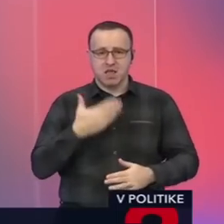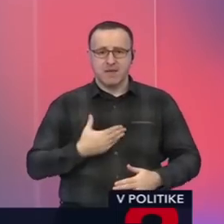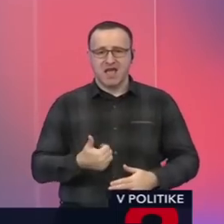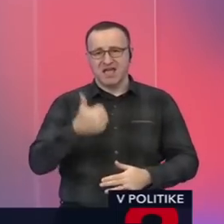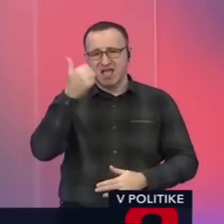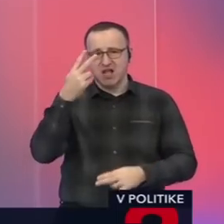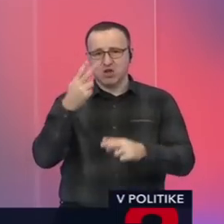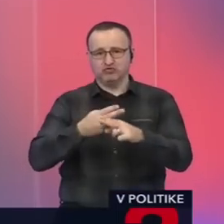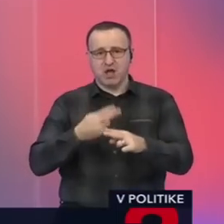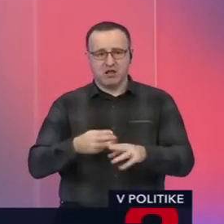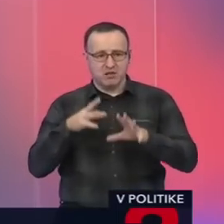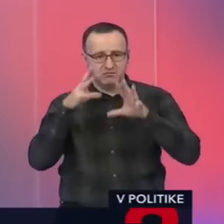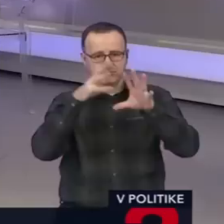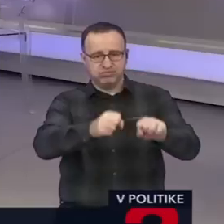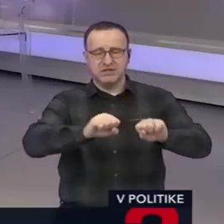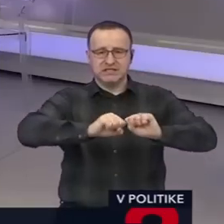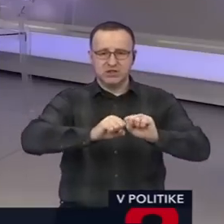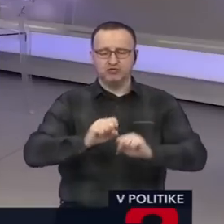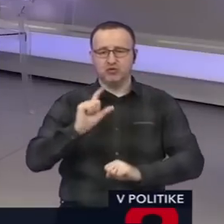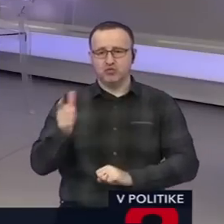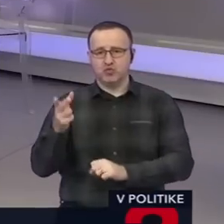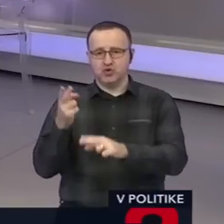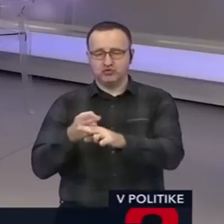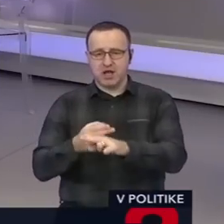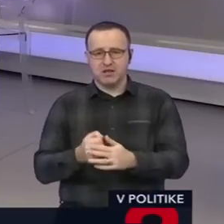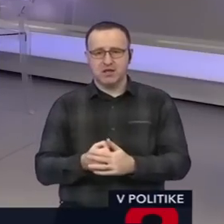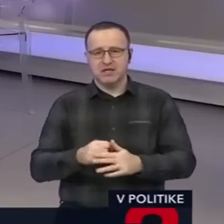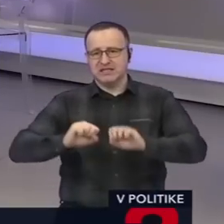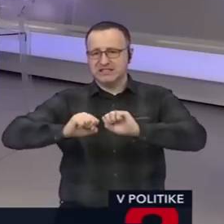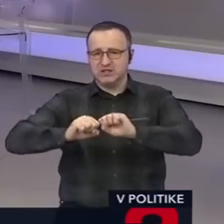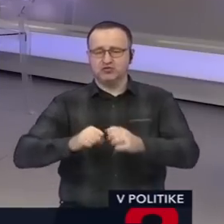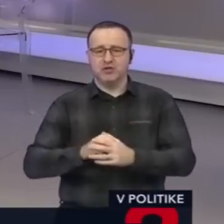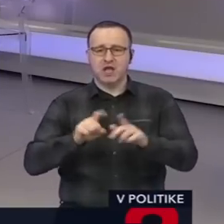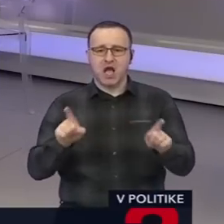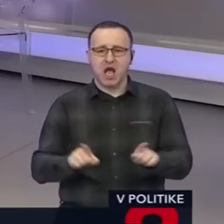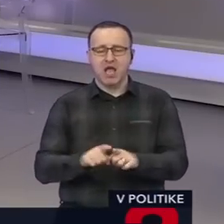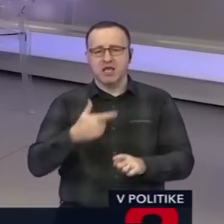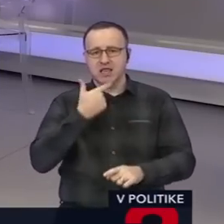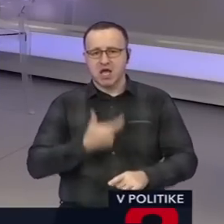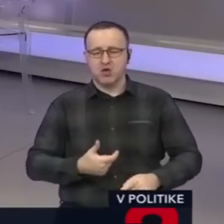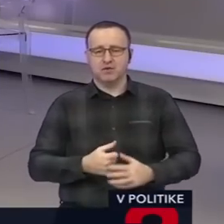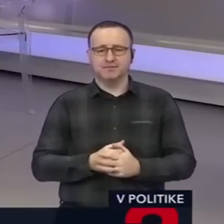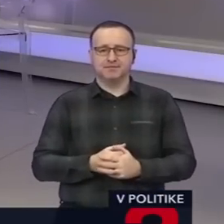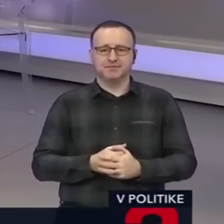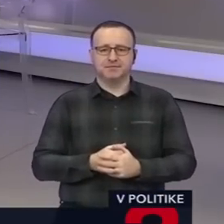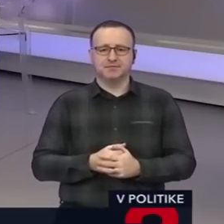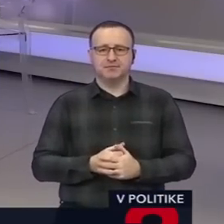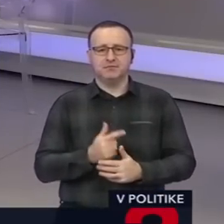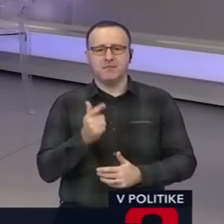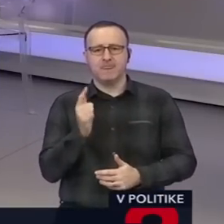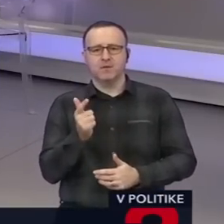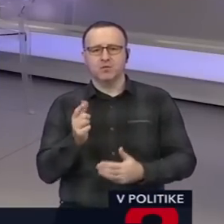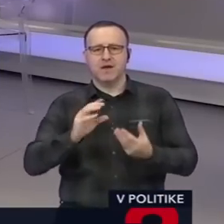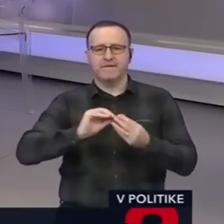snaží okupovať a zničiť druhý štát a v podstate zlikvidovať aj národ. No takže, a druhá vec je,